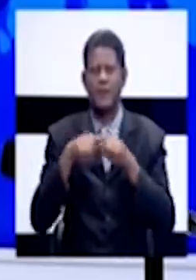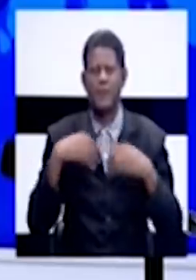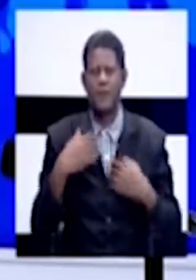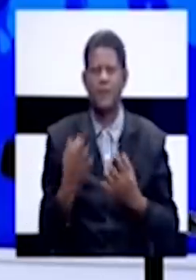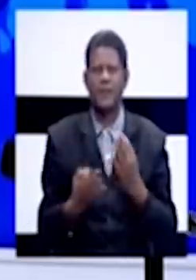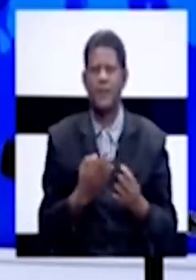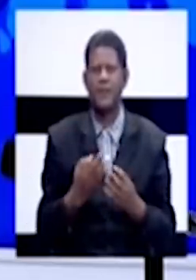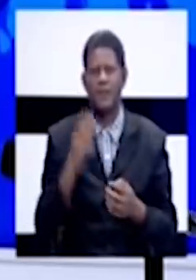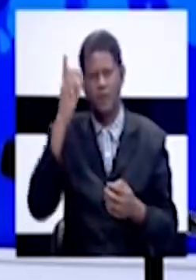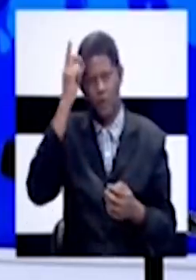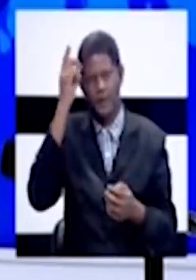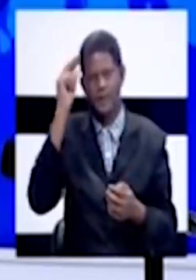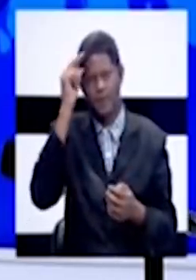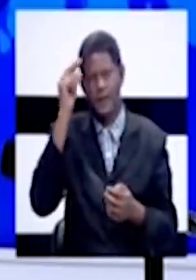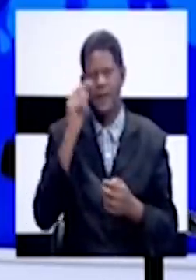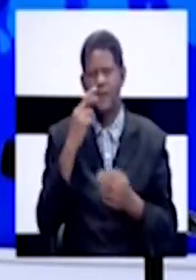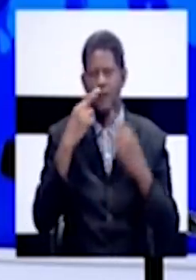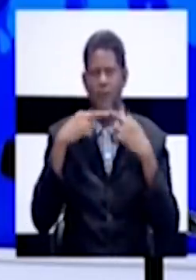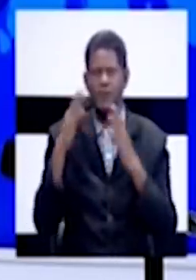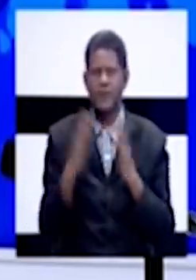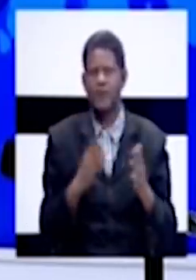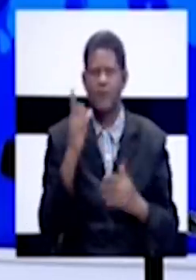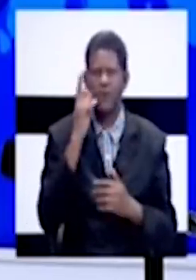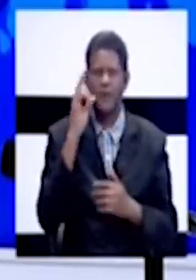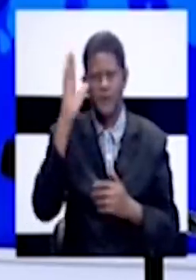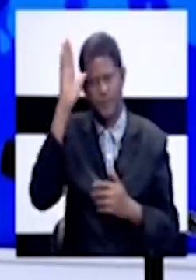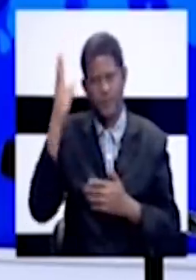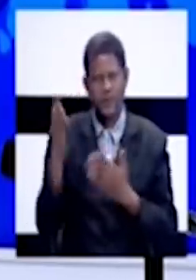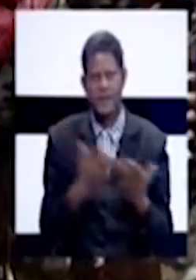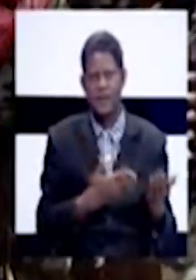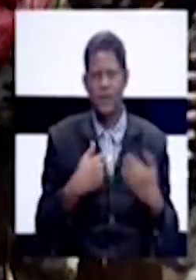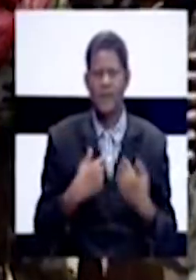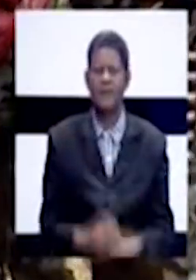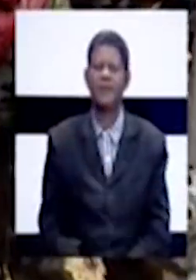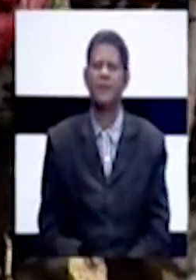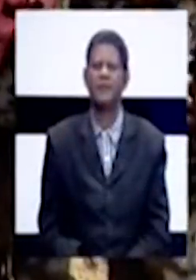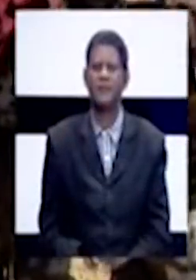تقليتهم يوهانس برهانن سب سب سب فروين قبل وقت كم ساعب تارو يعني